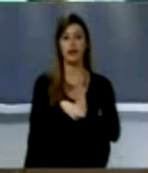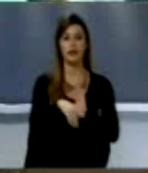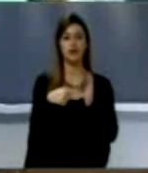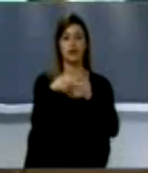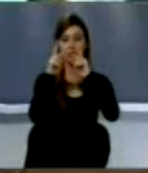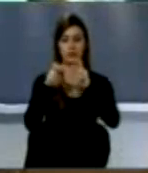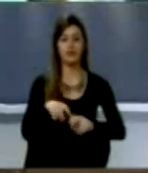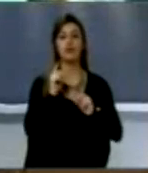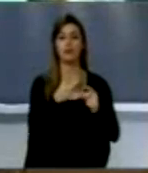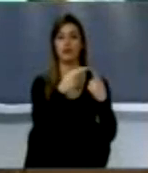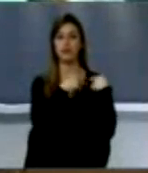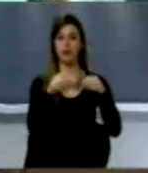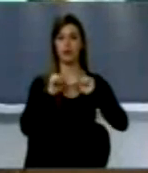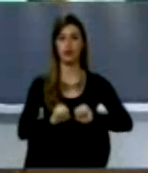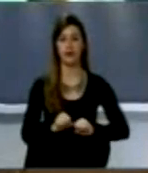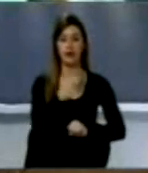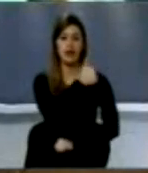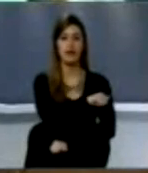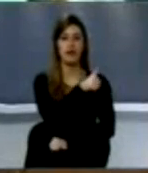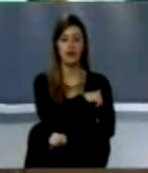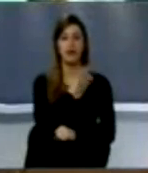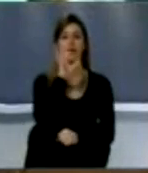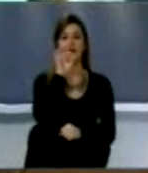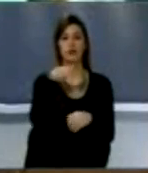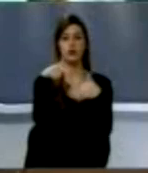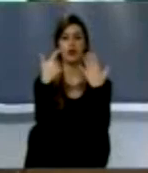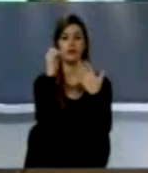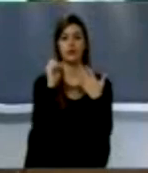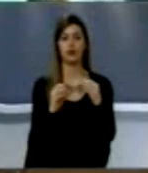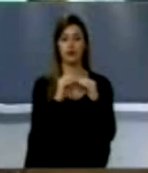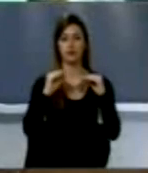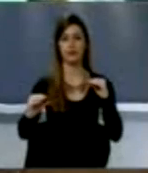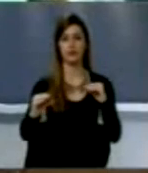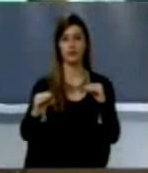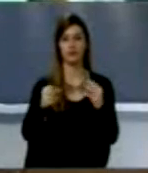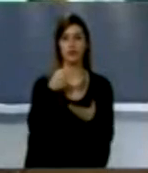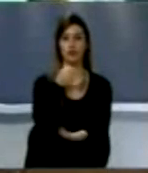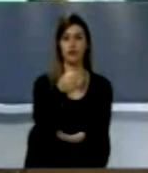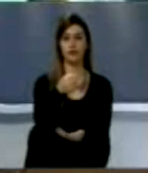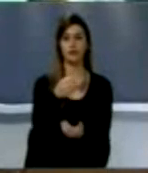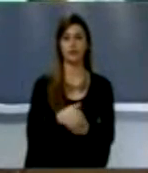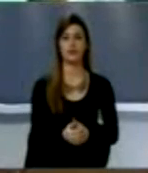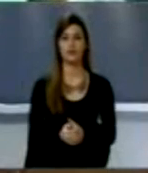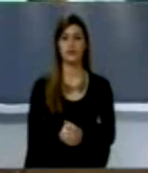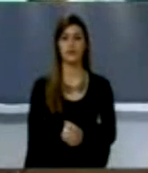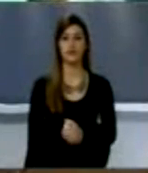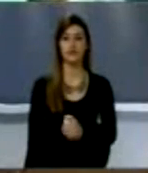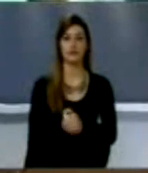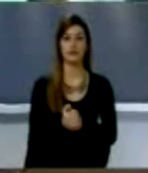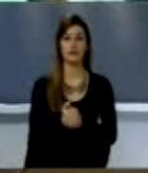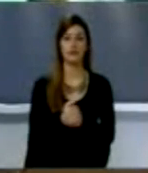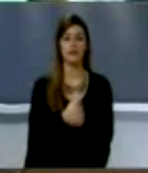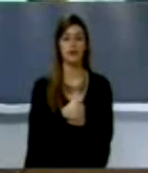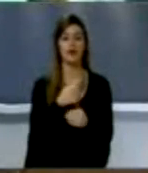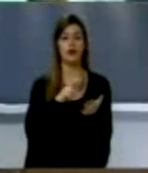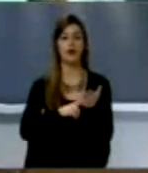qeveria obligohet të ndajë në baza vjetore 0.7% të buxhetit për ulëmtime. Do të vërenin se në pikën 3